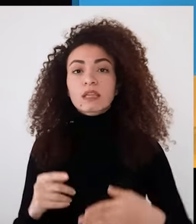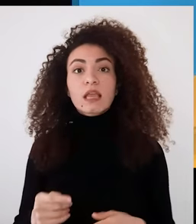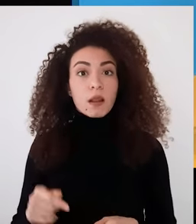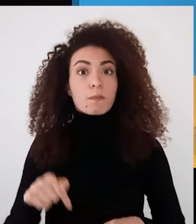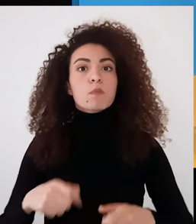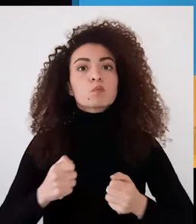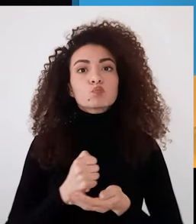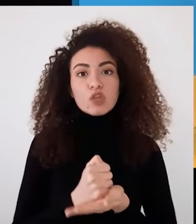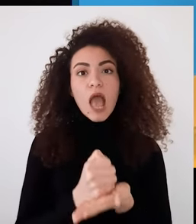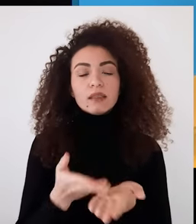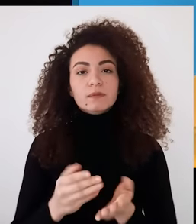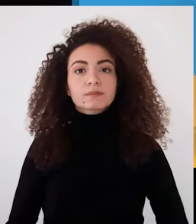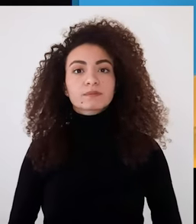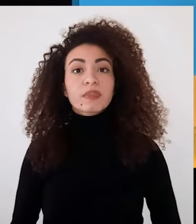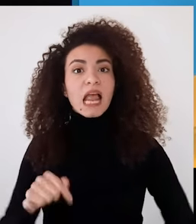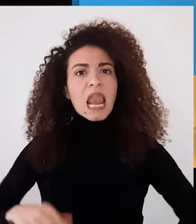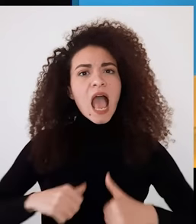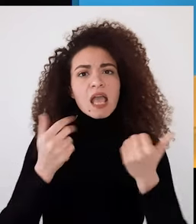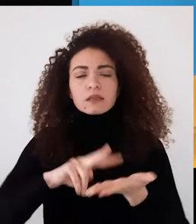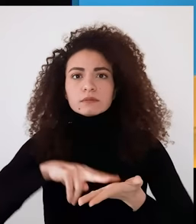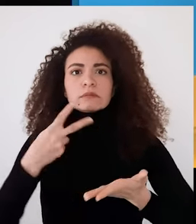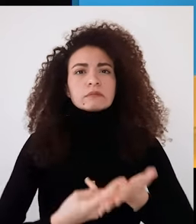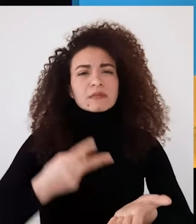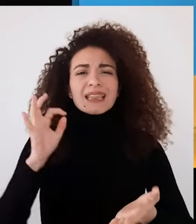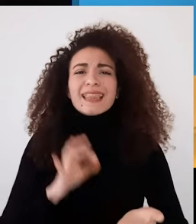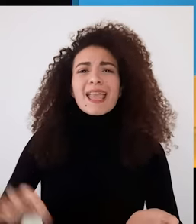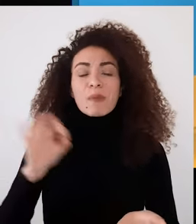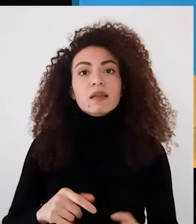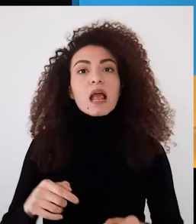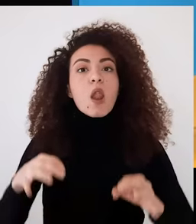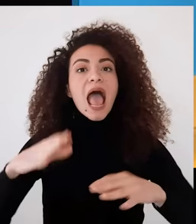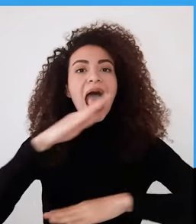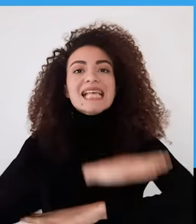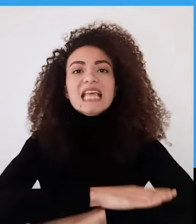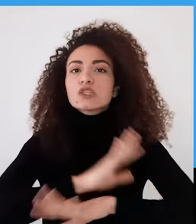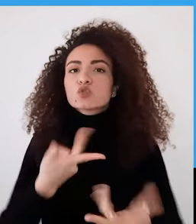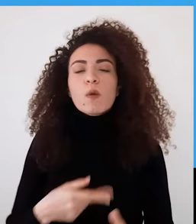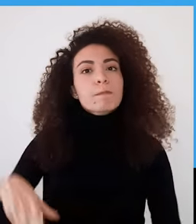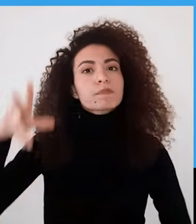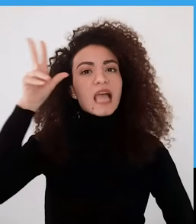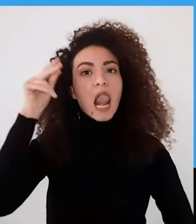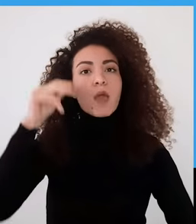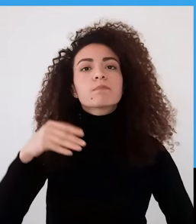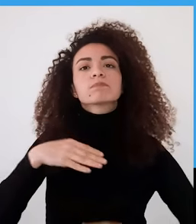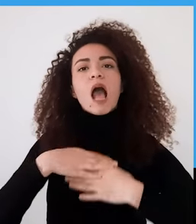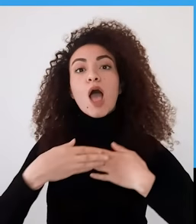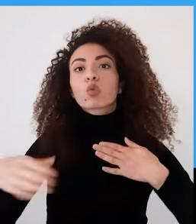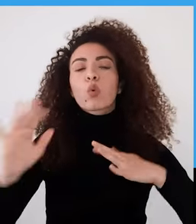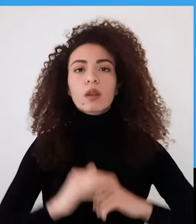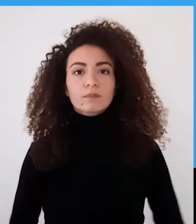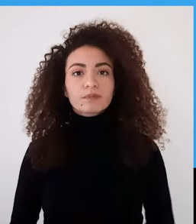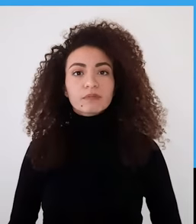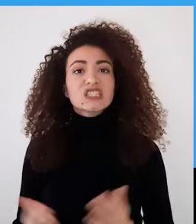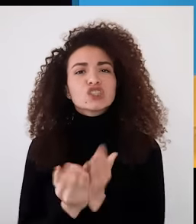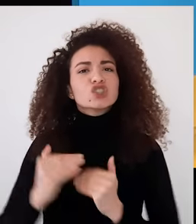المتأرجح والمتقلب صار العلم والتعلم الدائم أساسي للمحافظة على النمو، في حين أن التعلم بالمدارس والجامعات